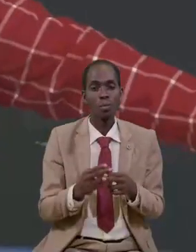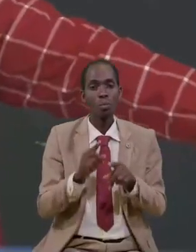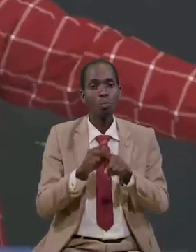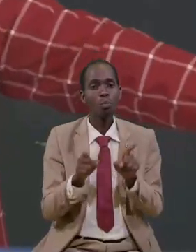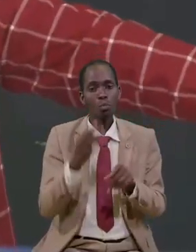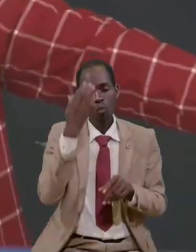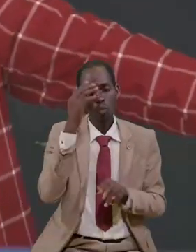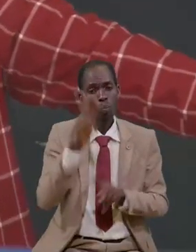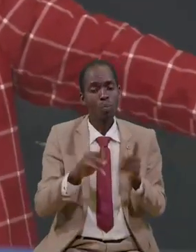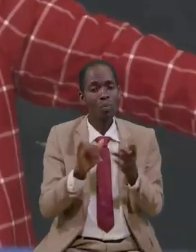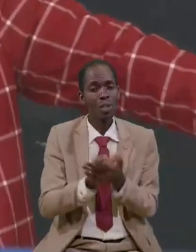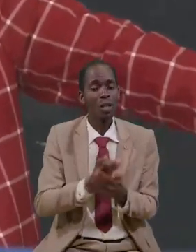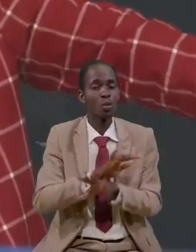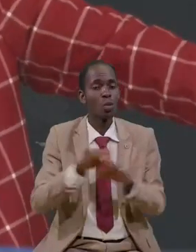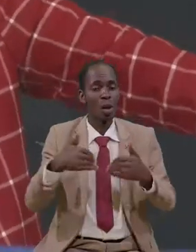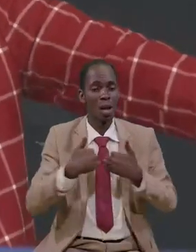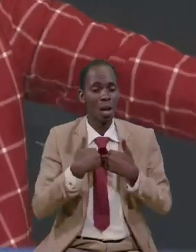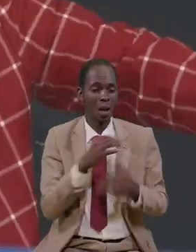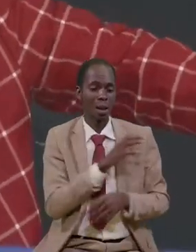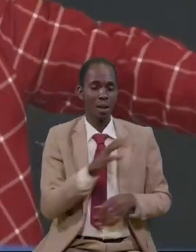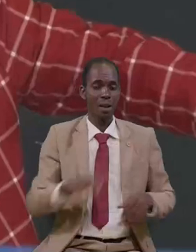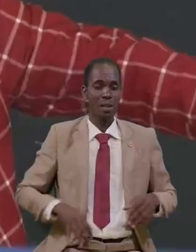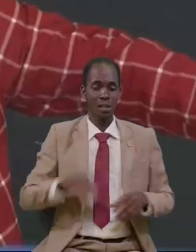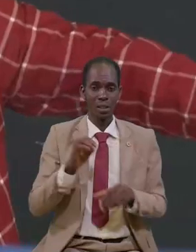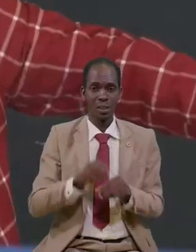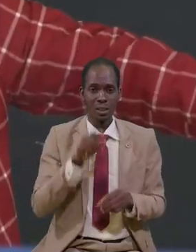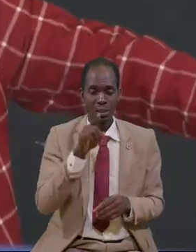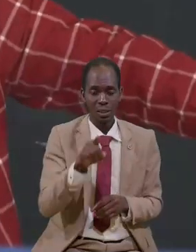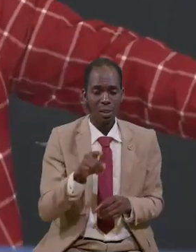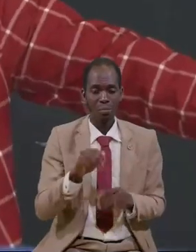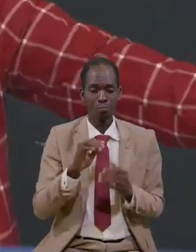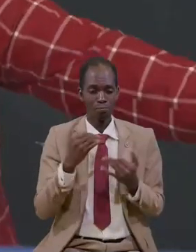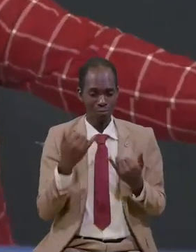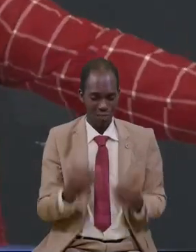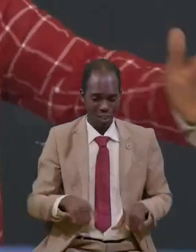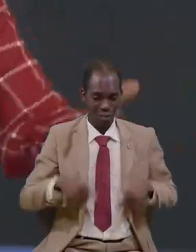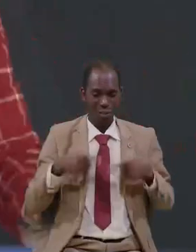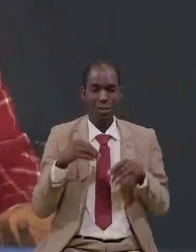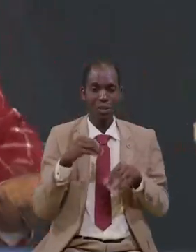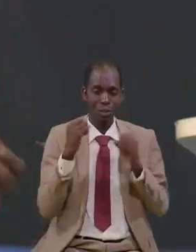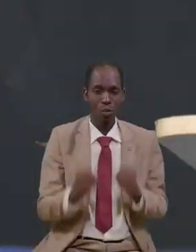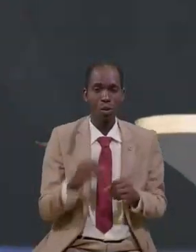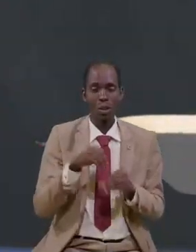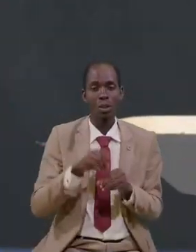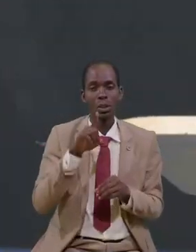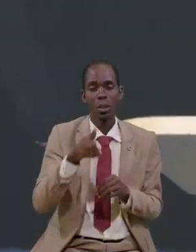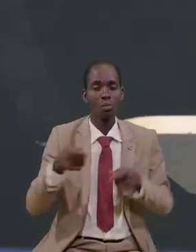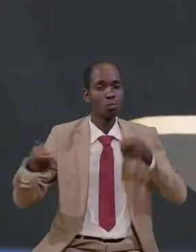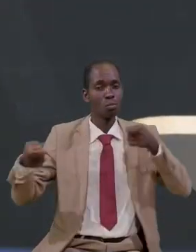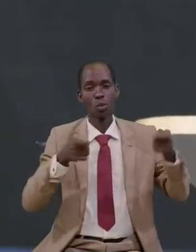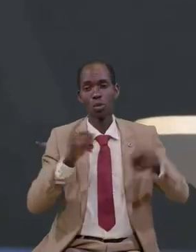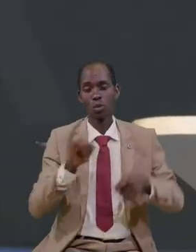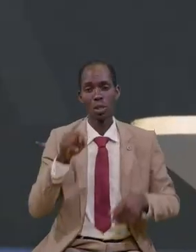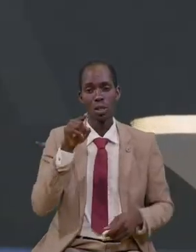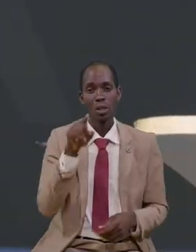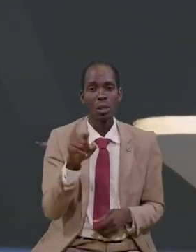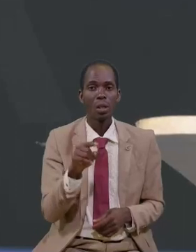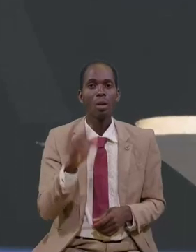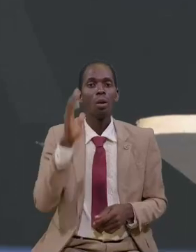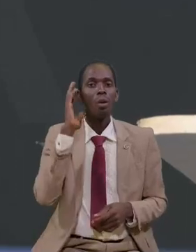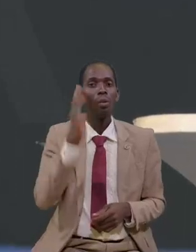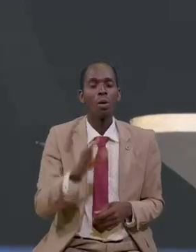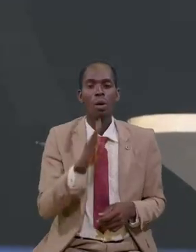Ceux qui n'ont pas Christ en eux, présent en eux, prominent en eux, prééminent en eux,